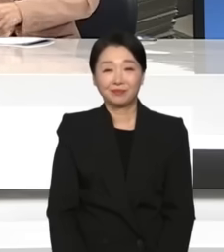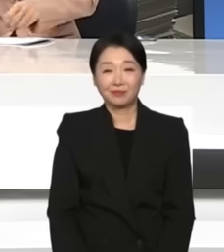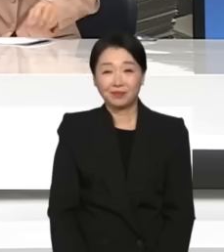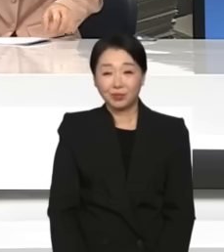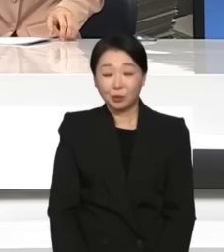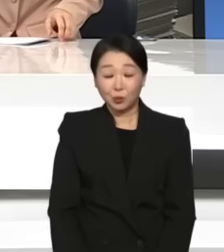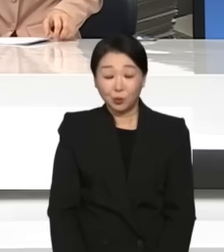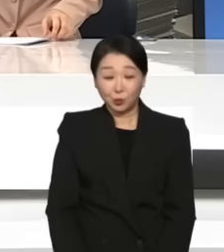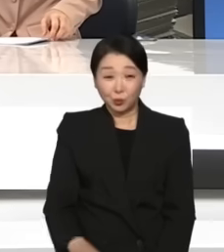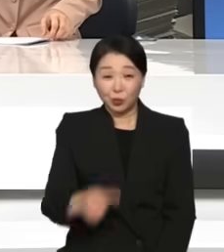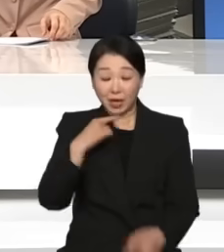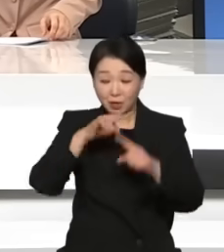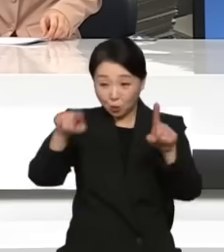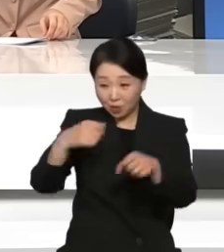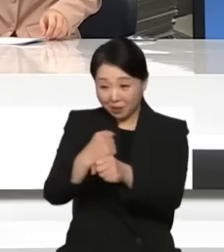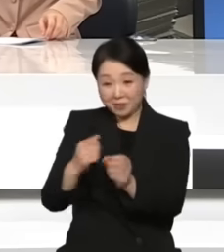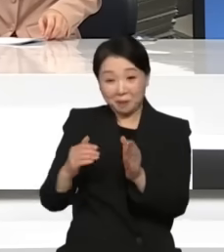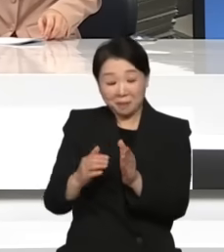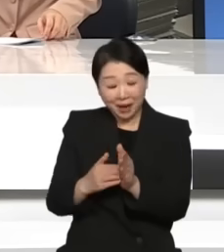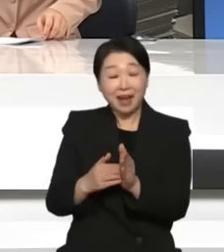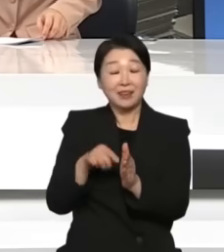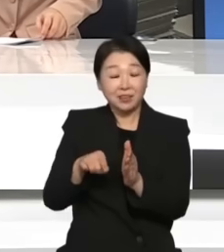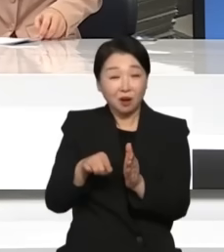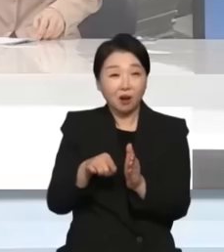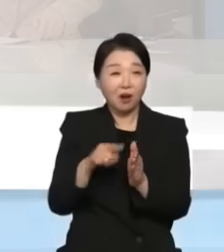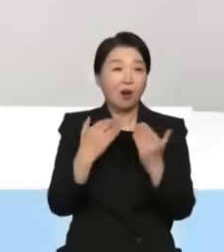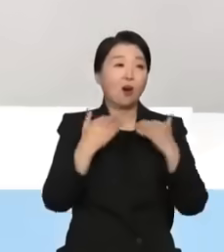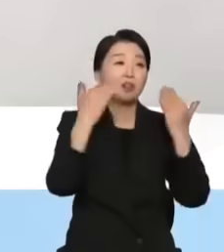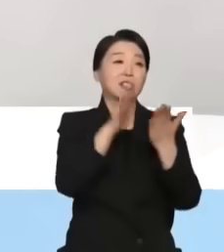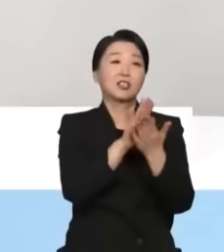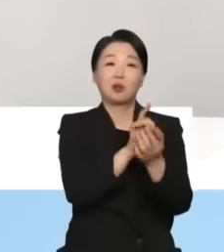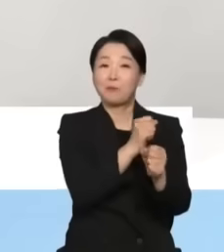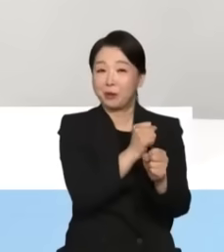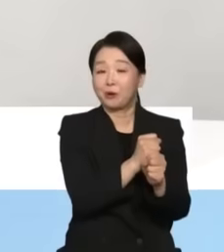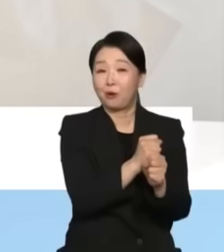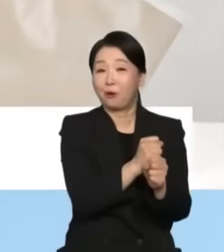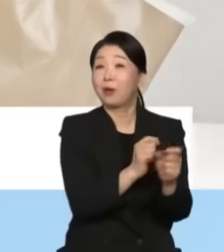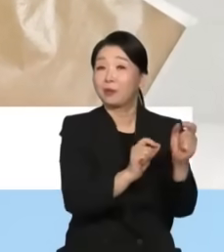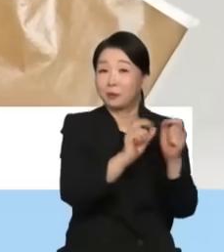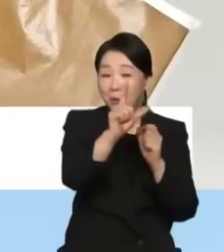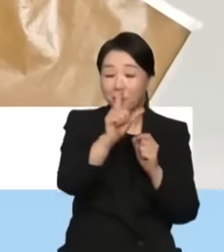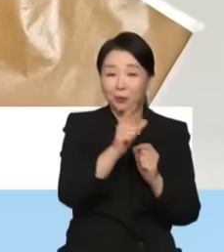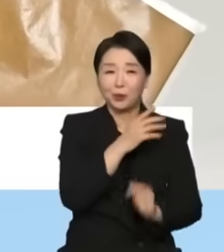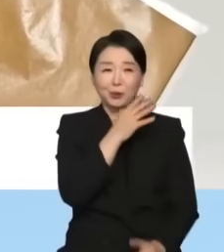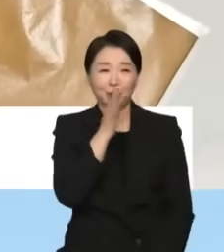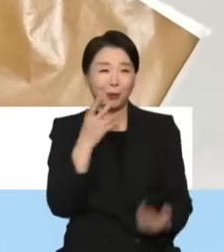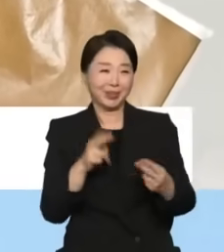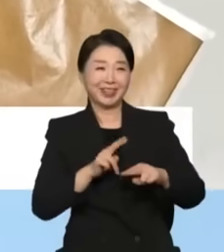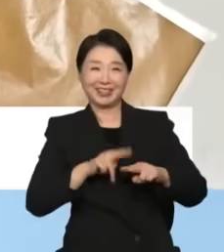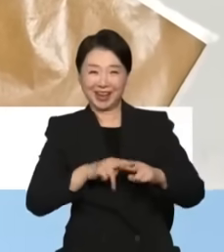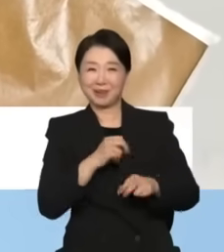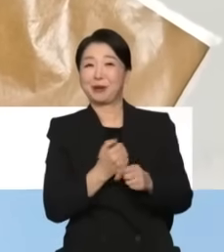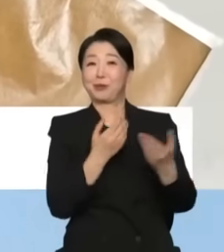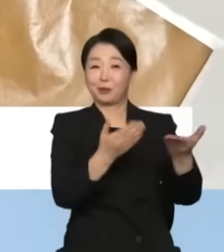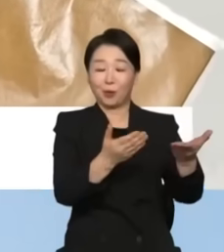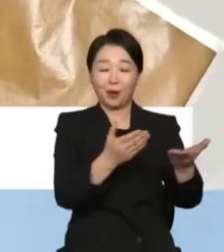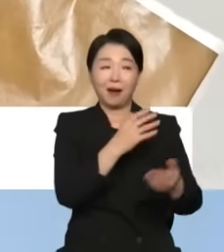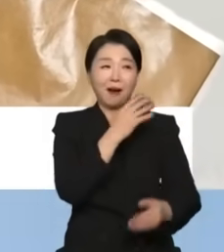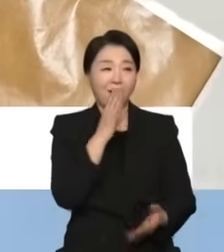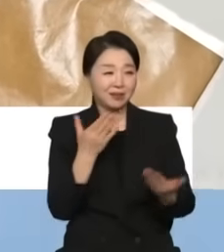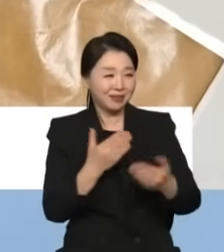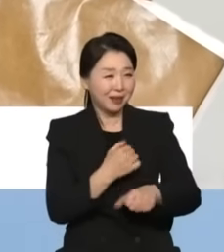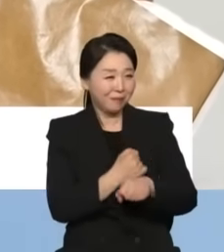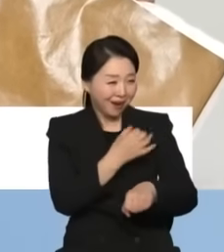만들어지는 제품의 거의 모든 걸 어르신들이 직접 만든다고 보시면 되는데요. 네. 일종의 이제 노인 일자리죠. 그래서 어르신들이 할 수 있는